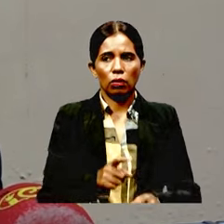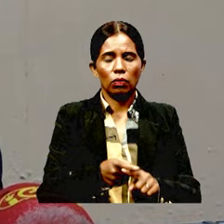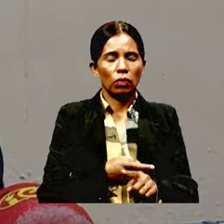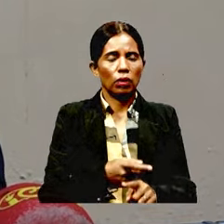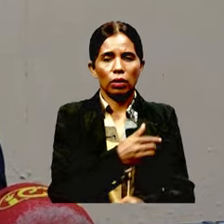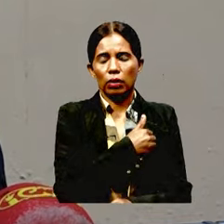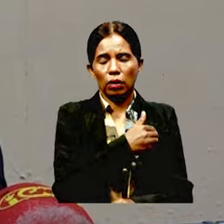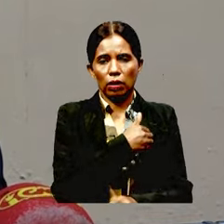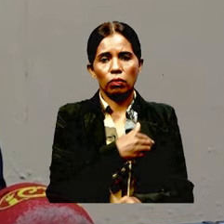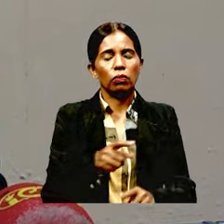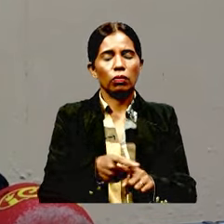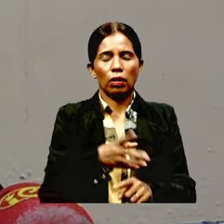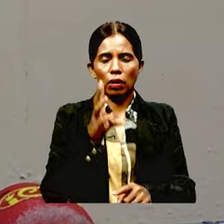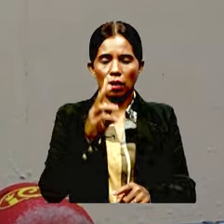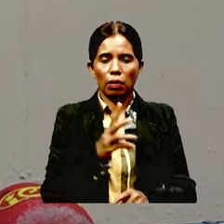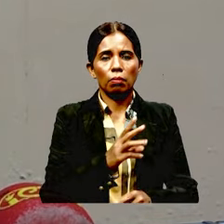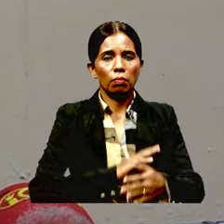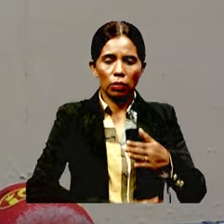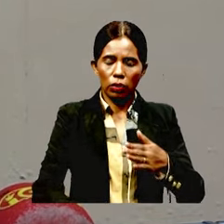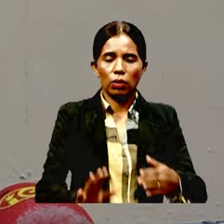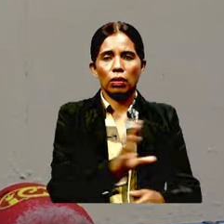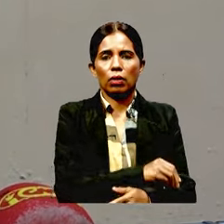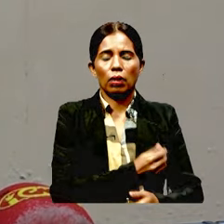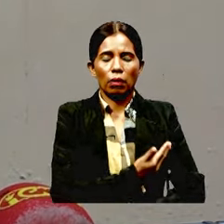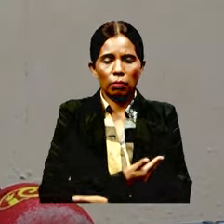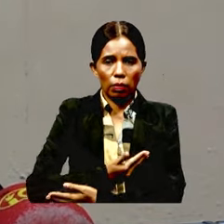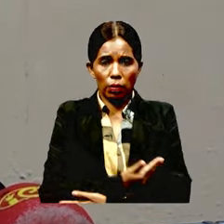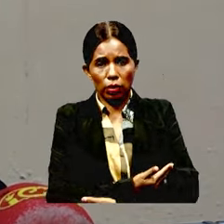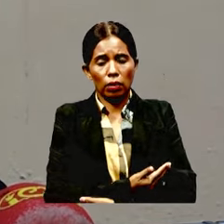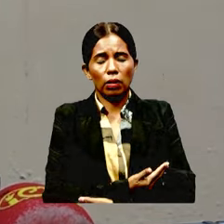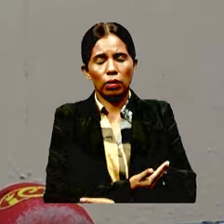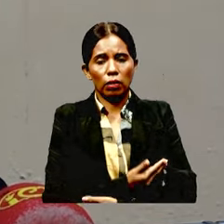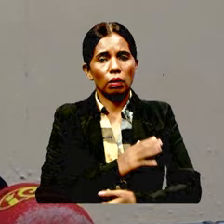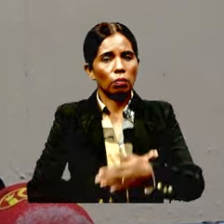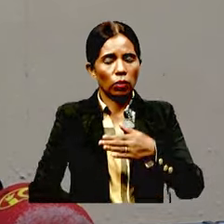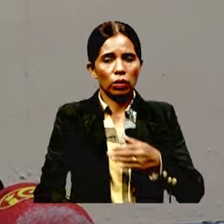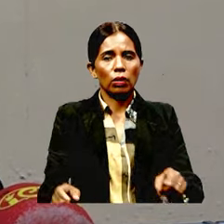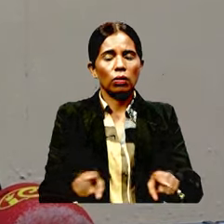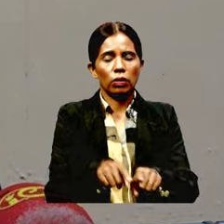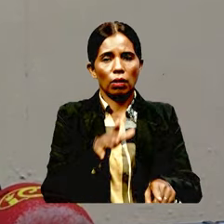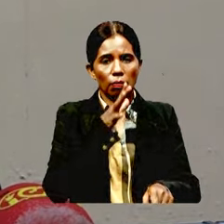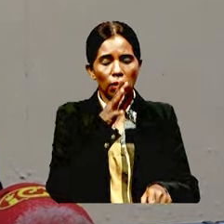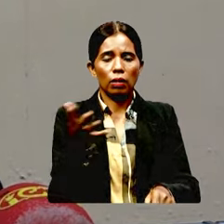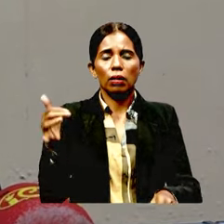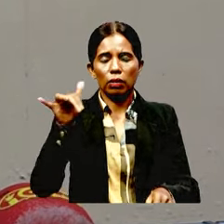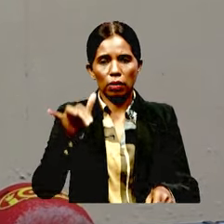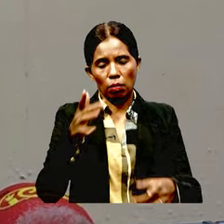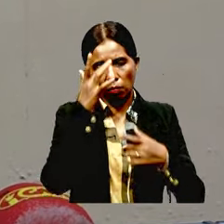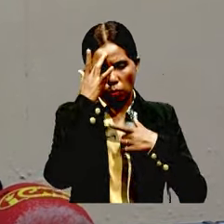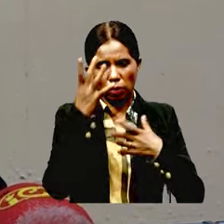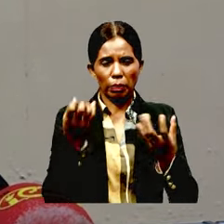doktor prematur depois bebê se mak mori so causa si ina sa nebe maka antes ne sofre na moras kronika sira